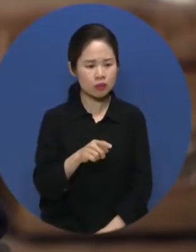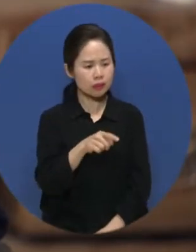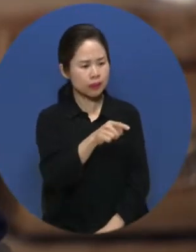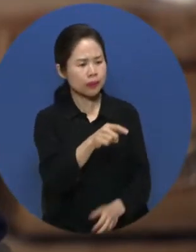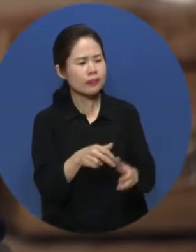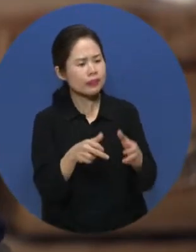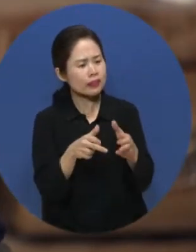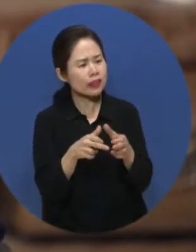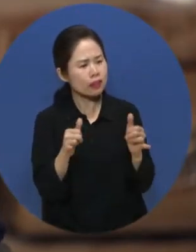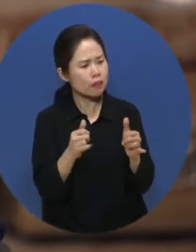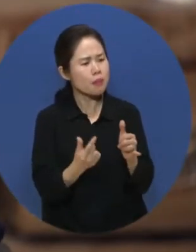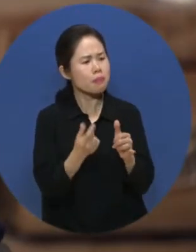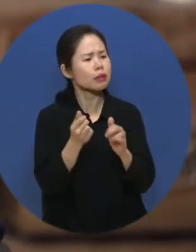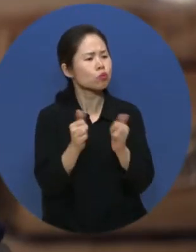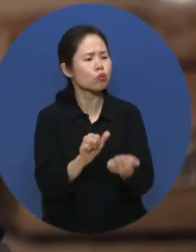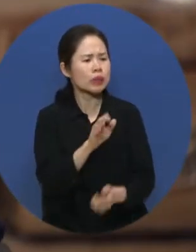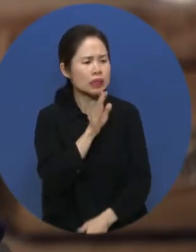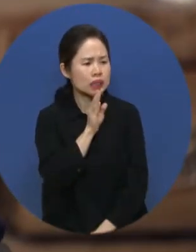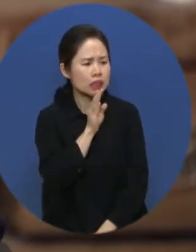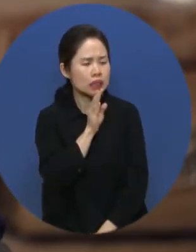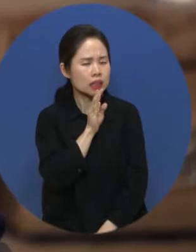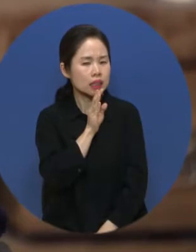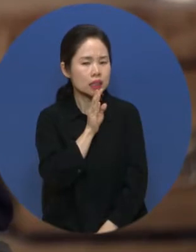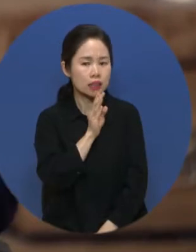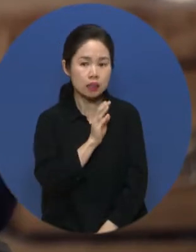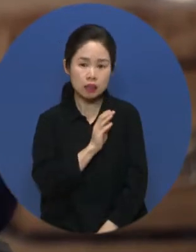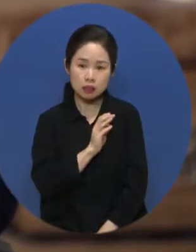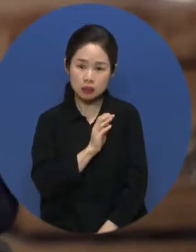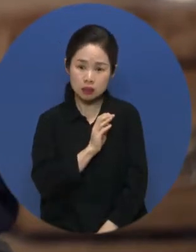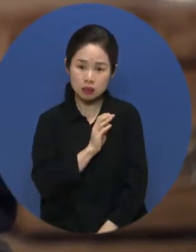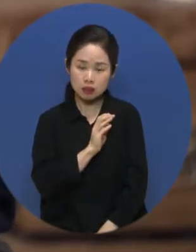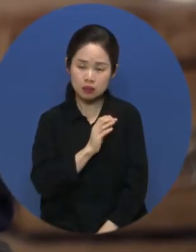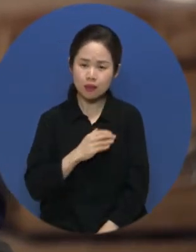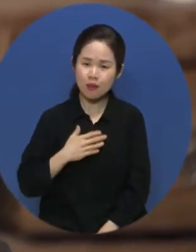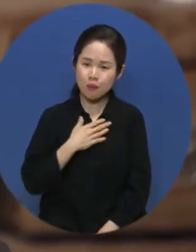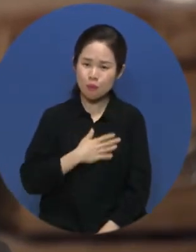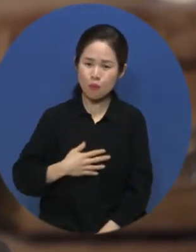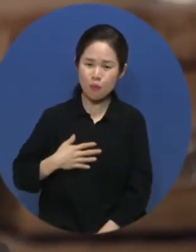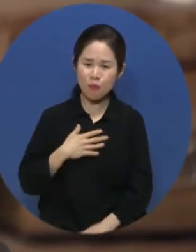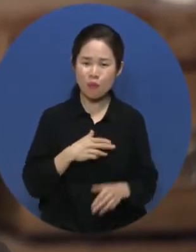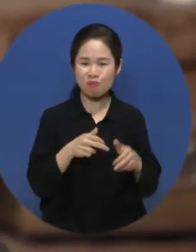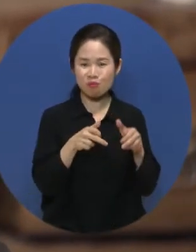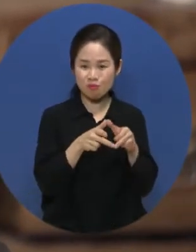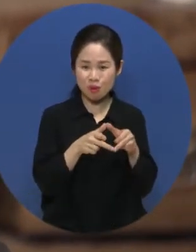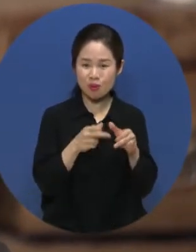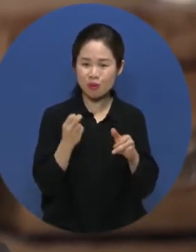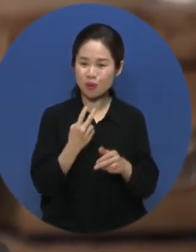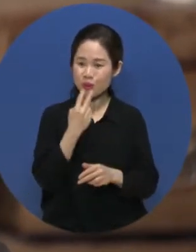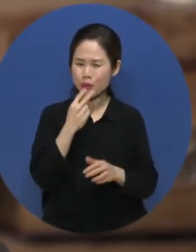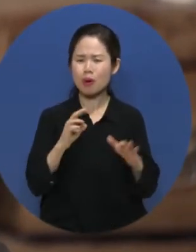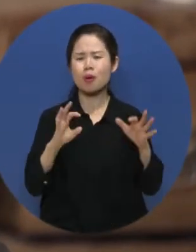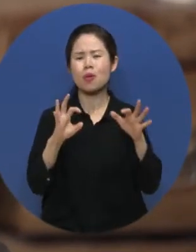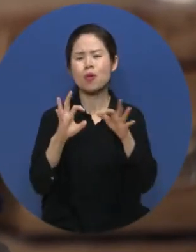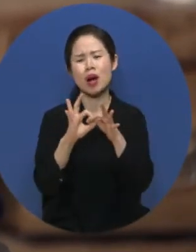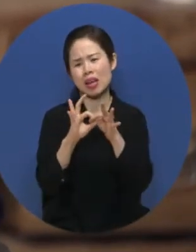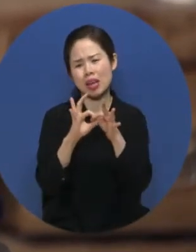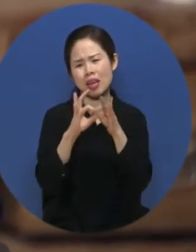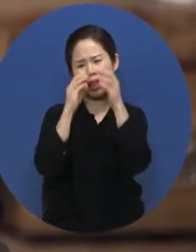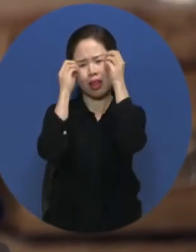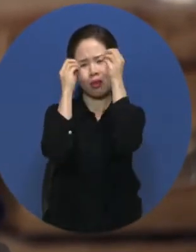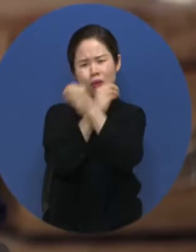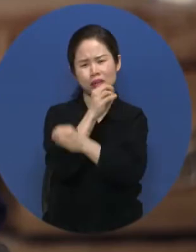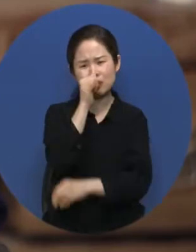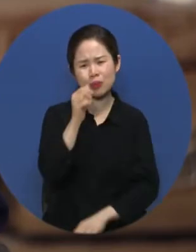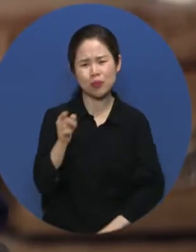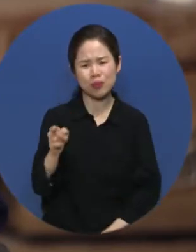장애인이시잖아요. 그럼 빨리 죽는 거 아니에요? 장애인의 몸에 불편한 것과 수명에 연관이 있다라고 생각하시는 오해들을 많이